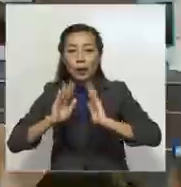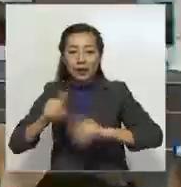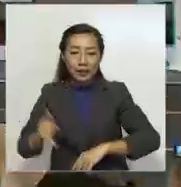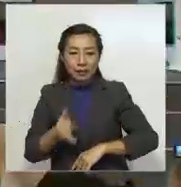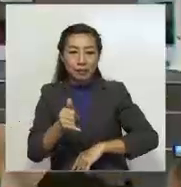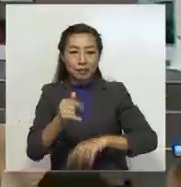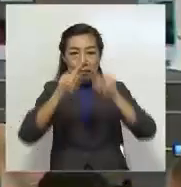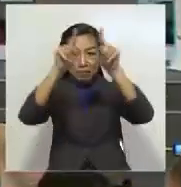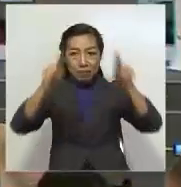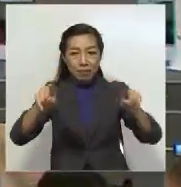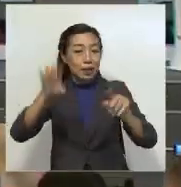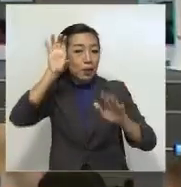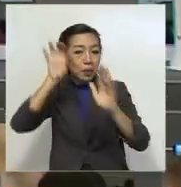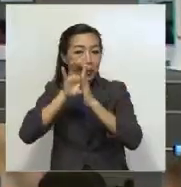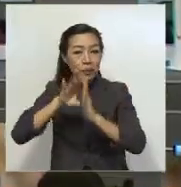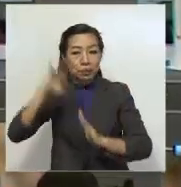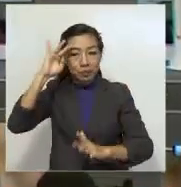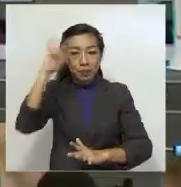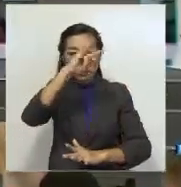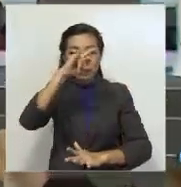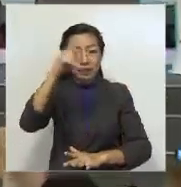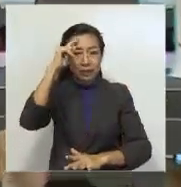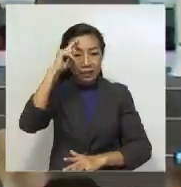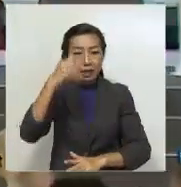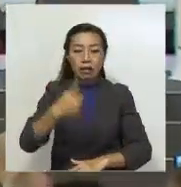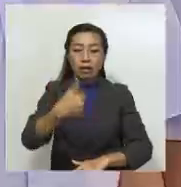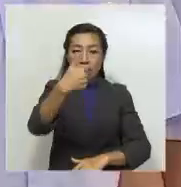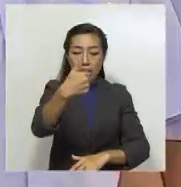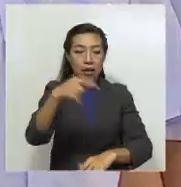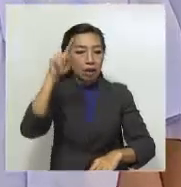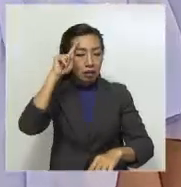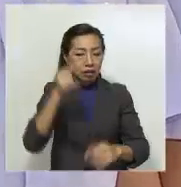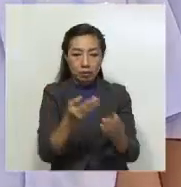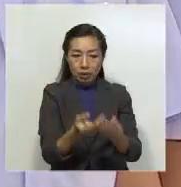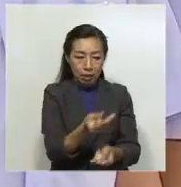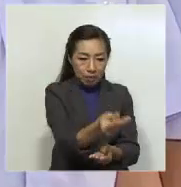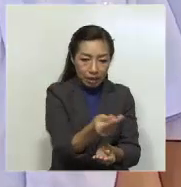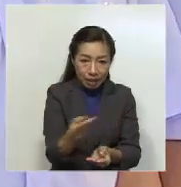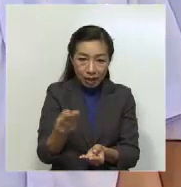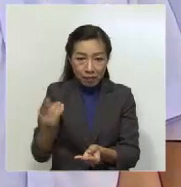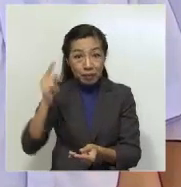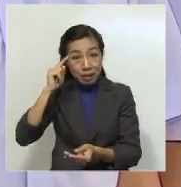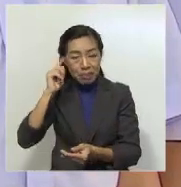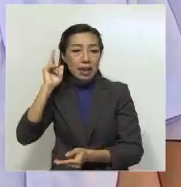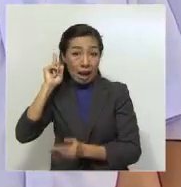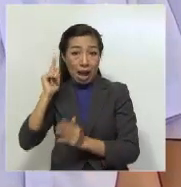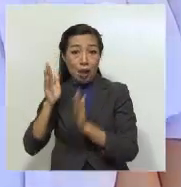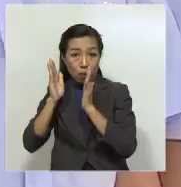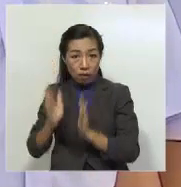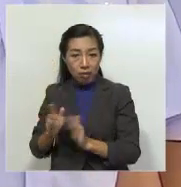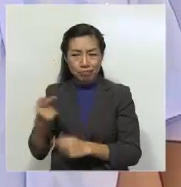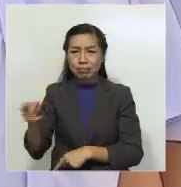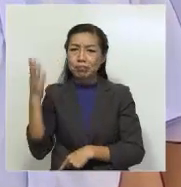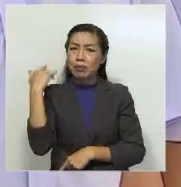ายาลักษณ์ค่ะก็มีหลายกลุ่มนะคะมีทั้งสื่อมวลชนเมื่อวานคุณกรองแก้วคุณปวินาก็ไปนะคะเพราะว่